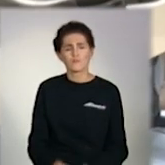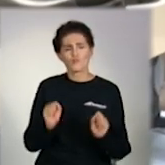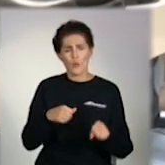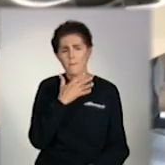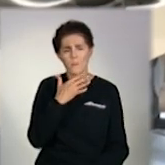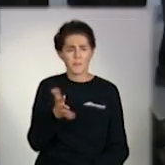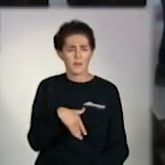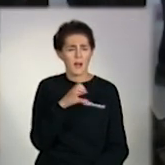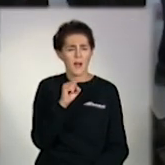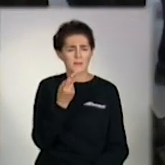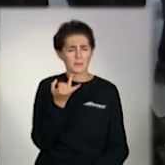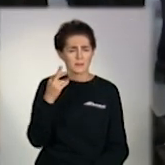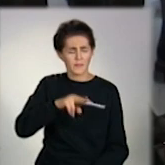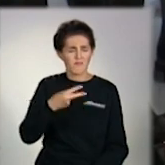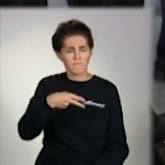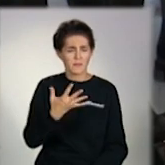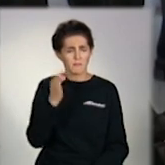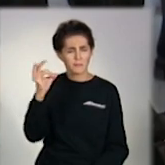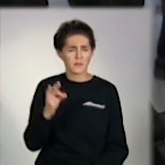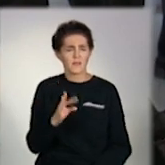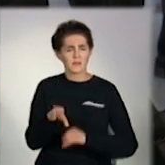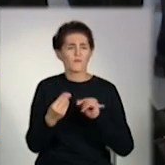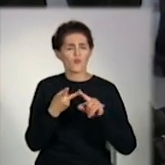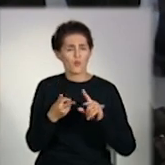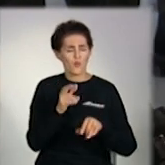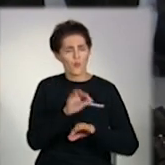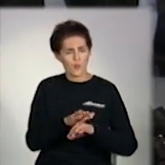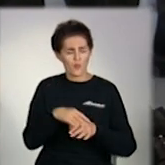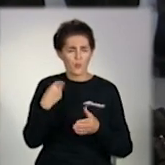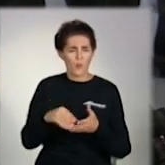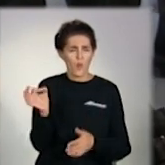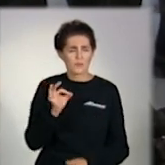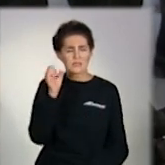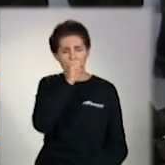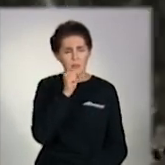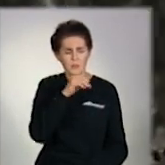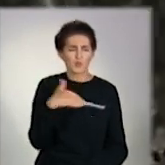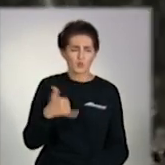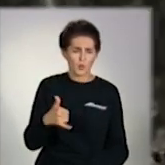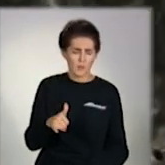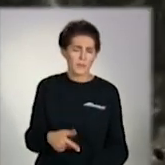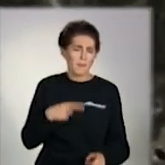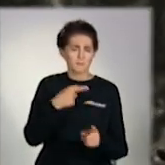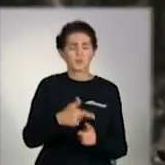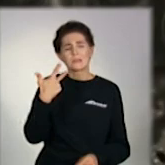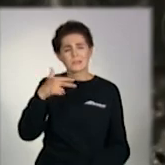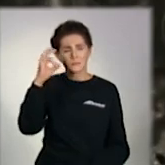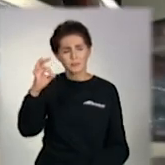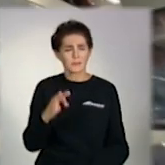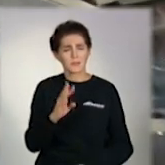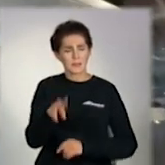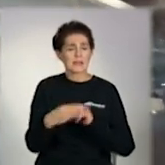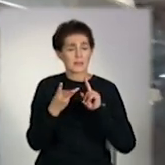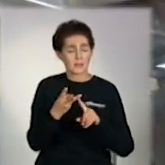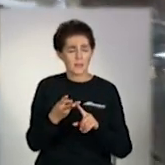щось собі підібрати. 25% на вторую пару. Тоже ж осінь, зима або сумочка буде діяти. 30% на третю пару.